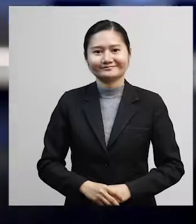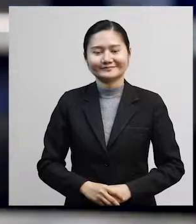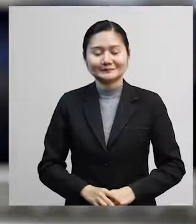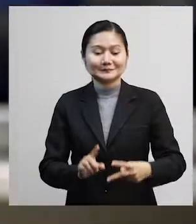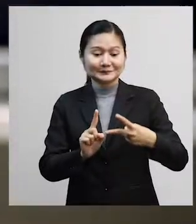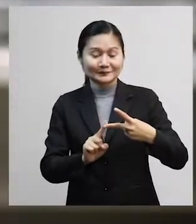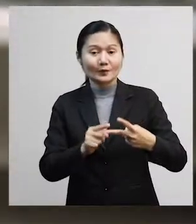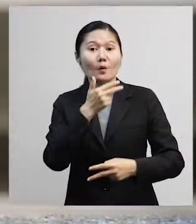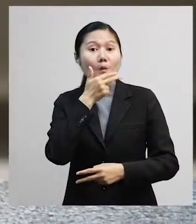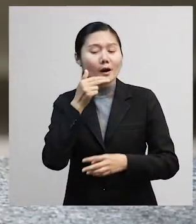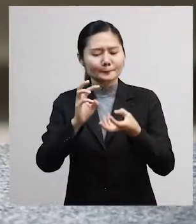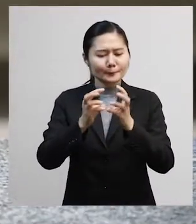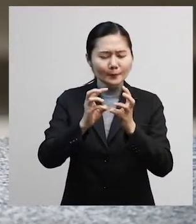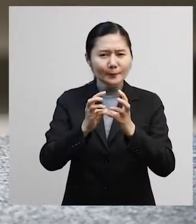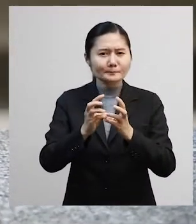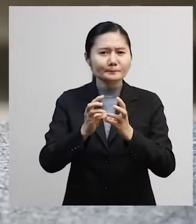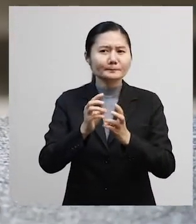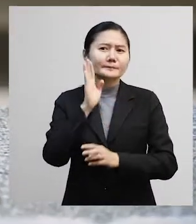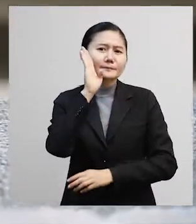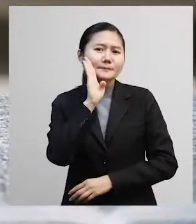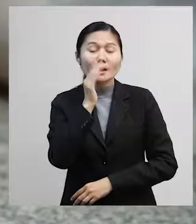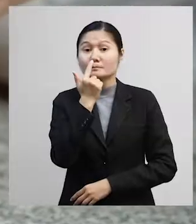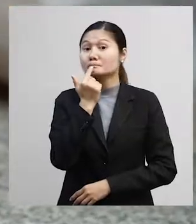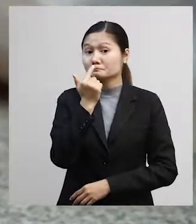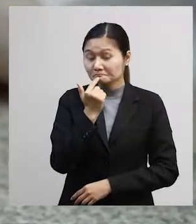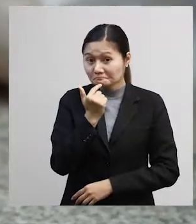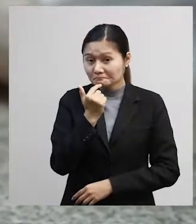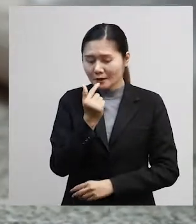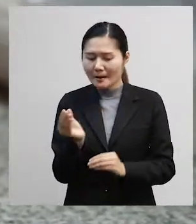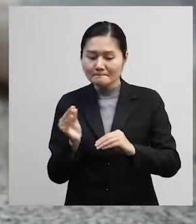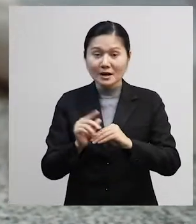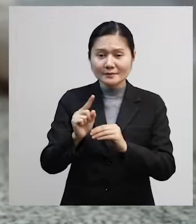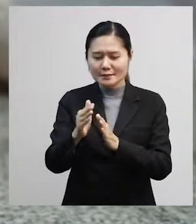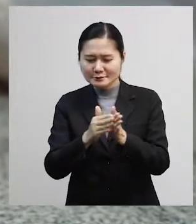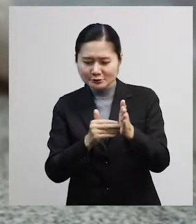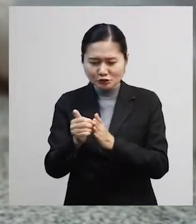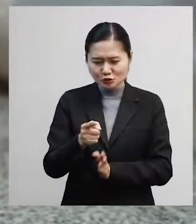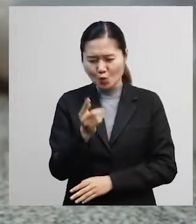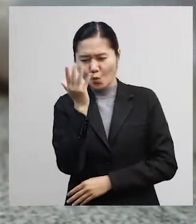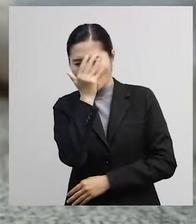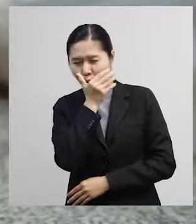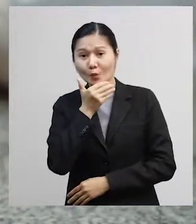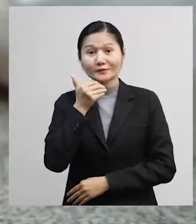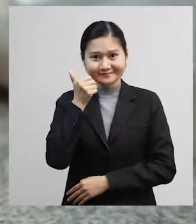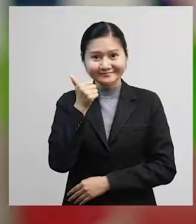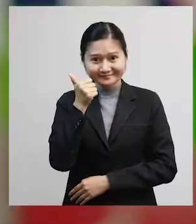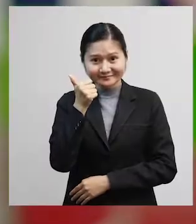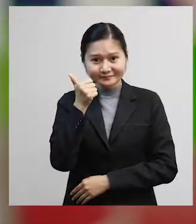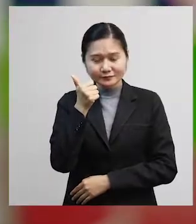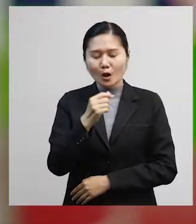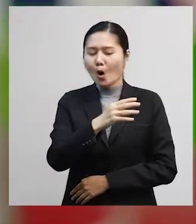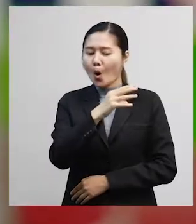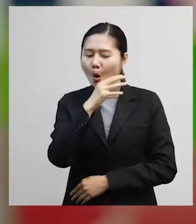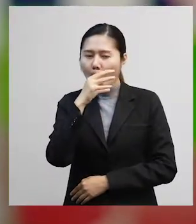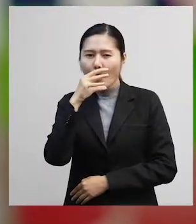และน้ำตาลทรายแดงค่ะซึ่งน้ำตาลทรายแดงนี้นะคะก็จะช่วยเพิ่มสีสันให้กับคุกกี้ของเรารวมถึงให้ความห